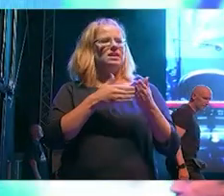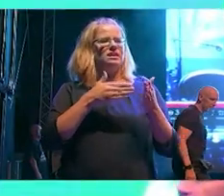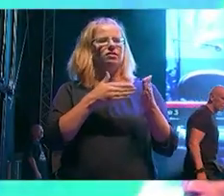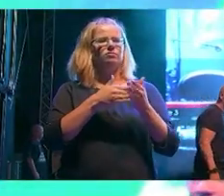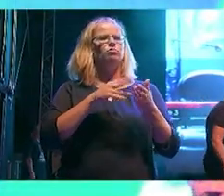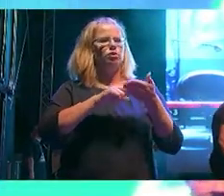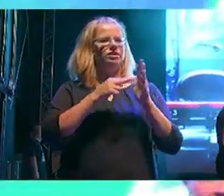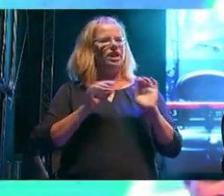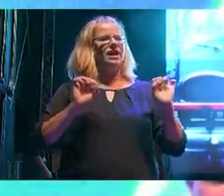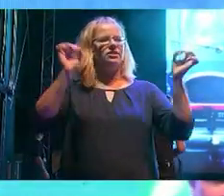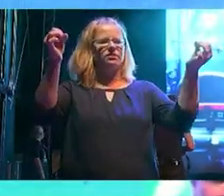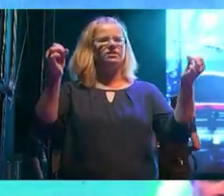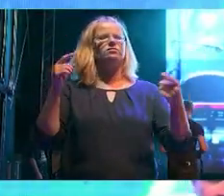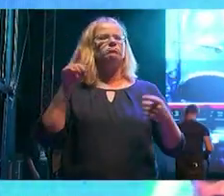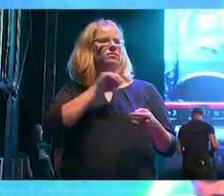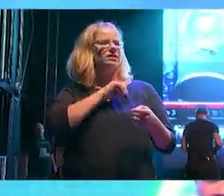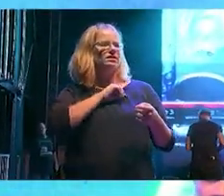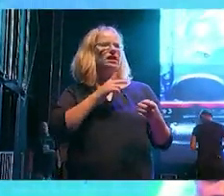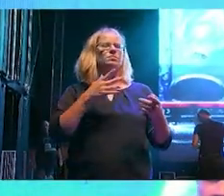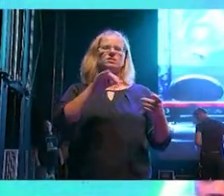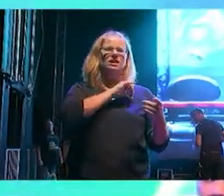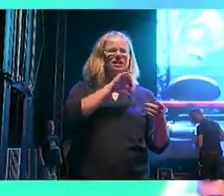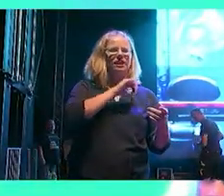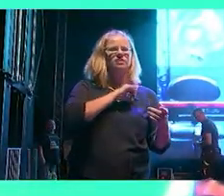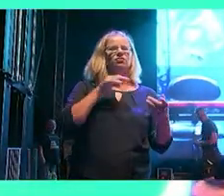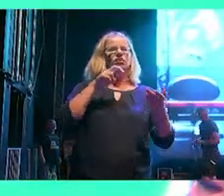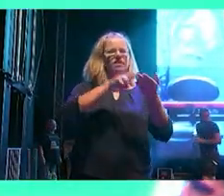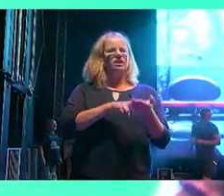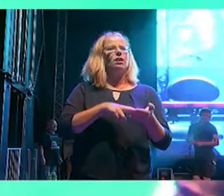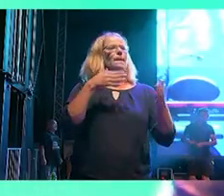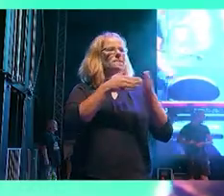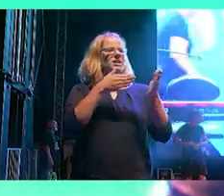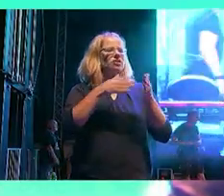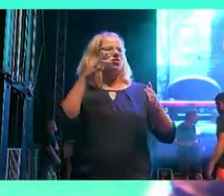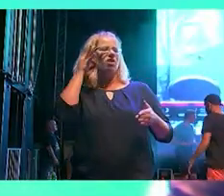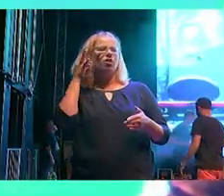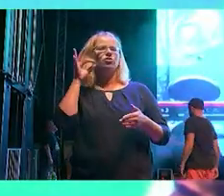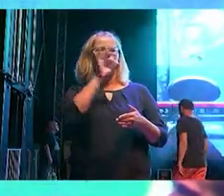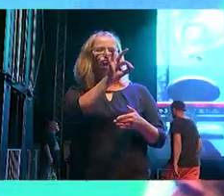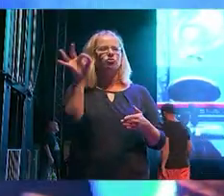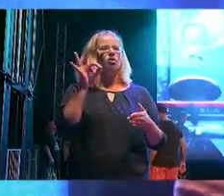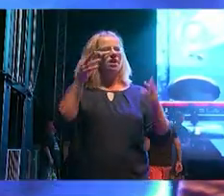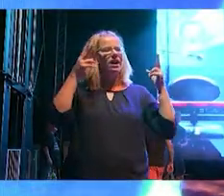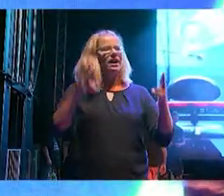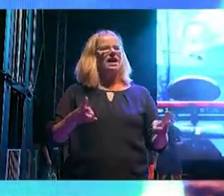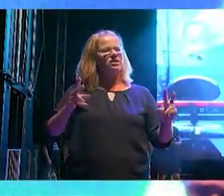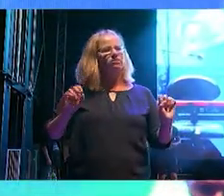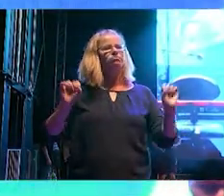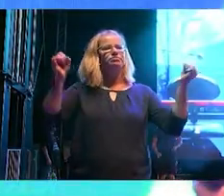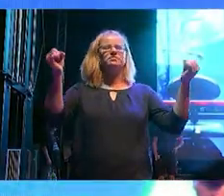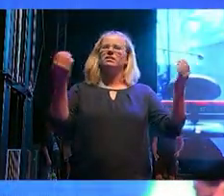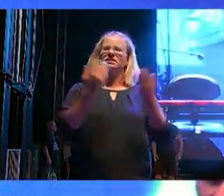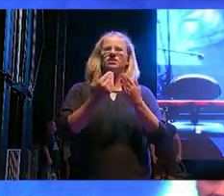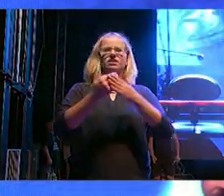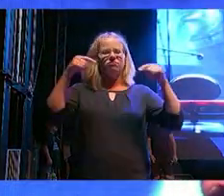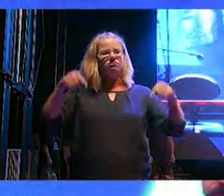das ist eine politische Interessenvertretung behinderter Frauen, die sich für die Rechte von Frauen einsetzt. Und genau darum geht es